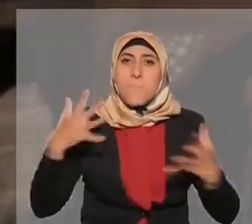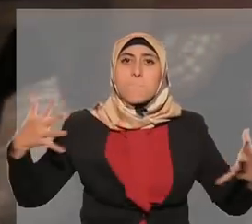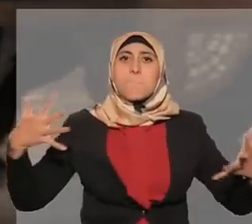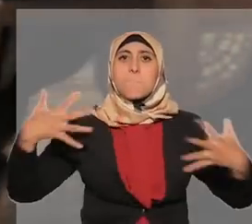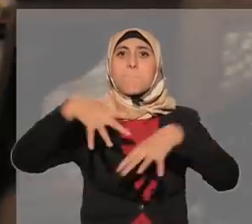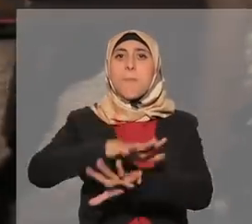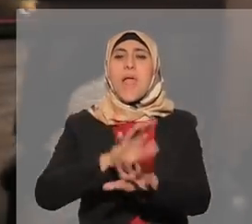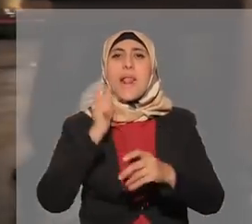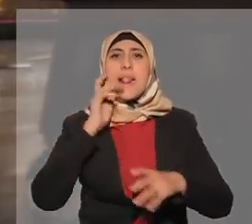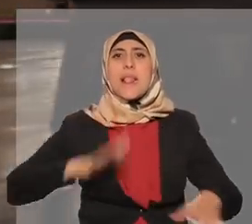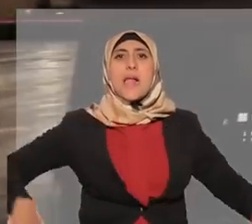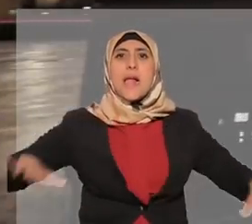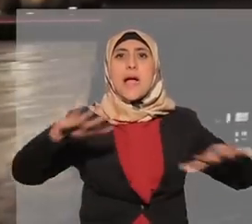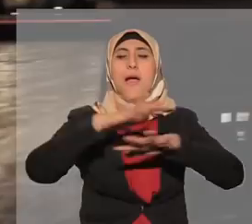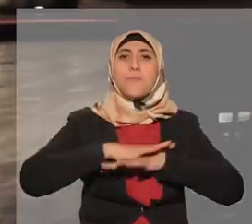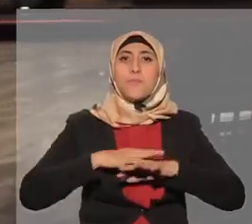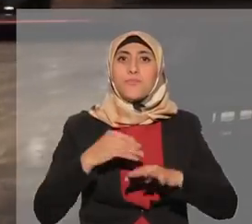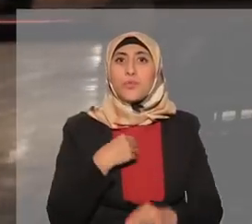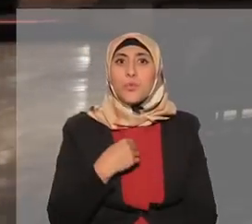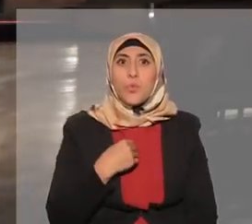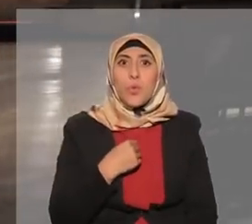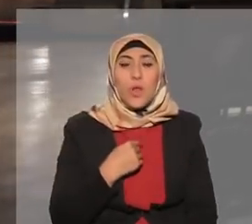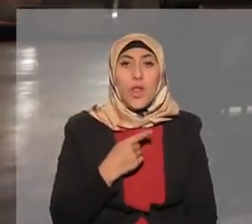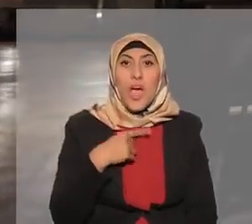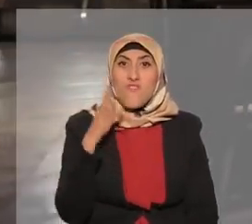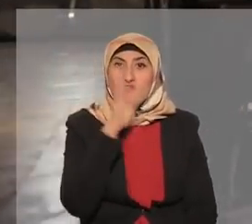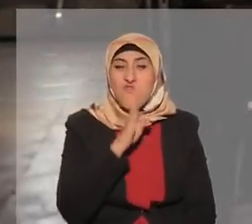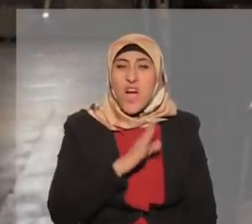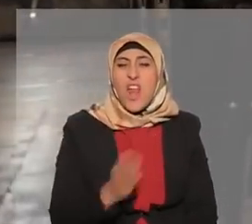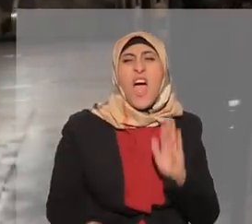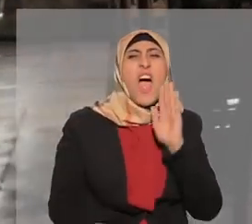الغناء، والسقم أحب إلي من العافية.